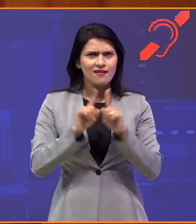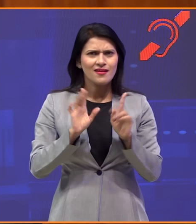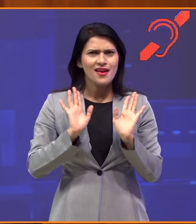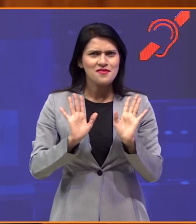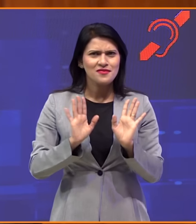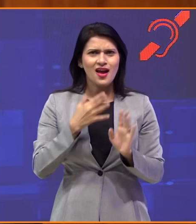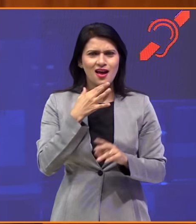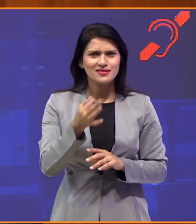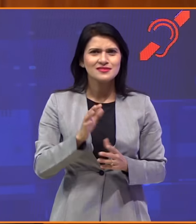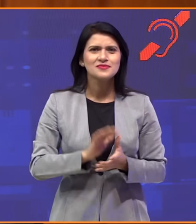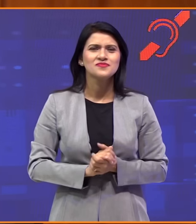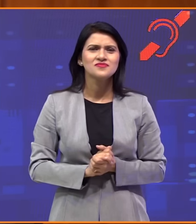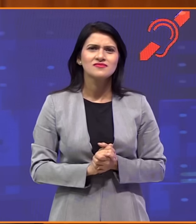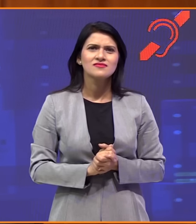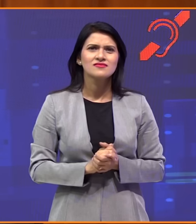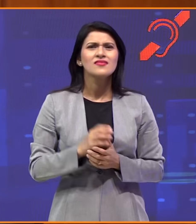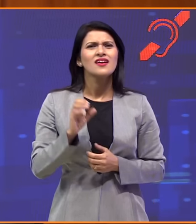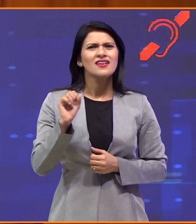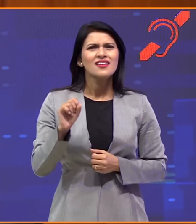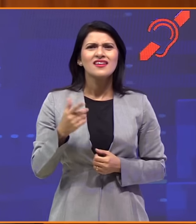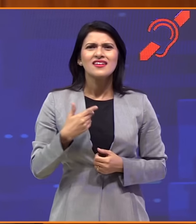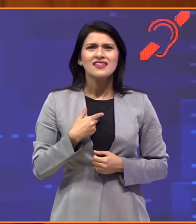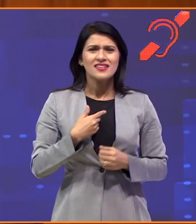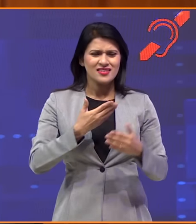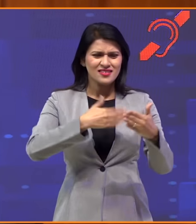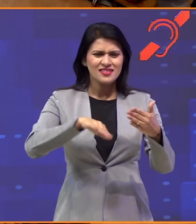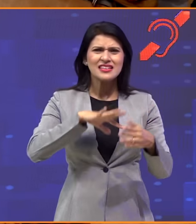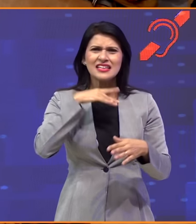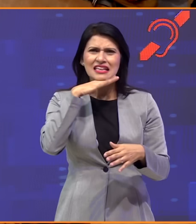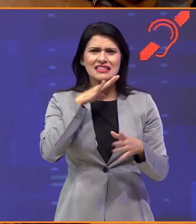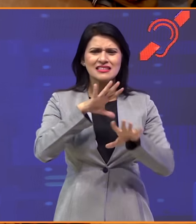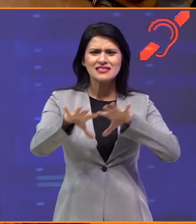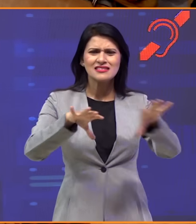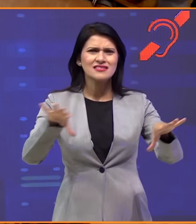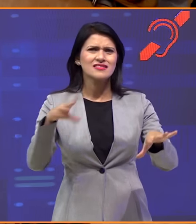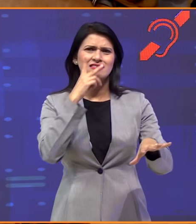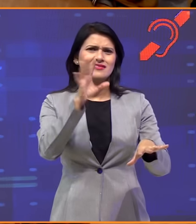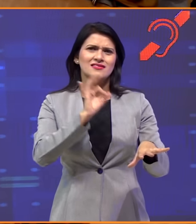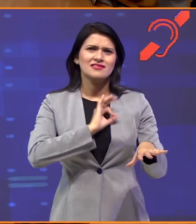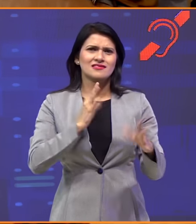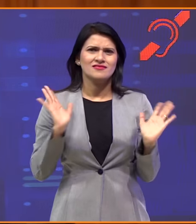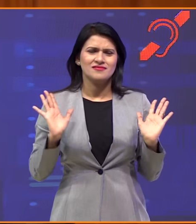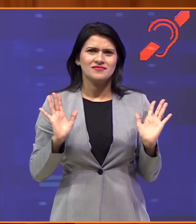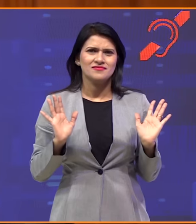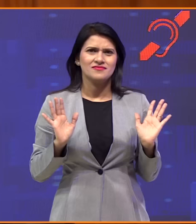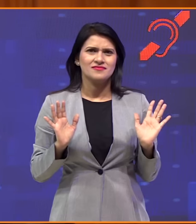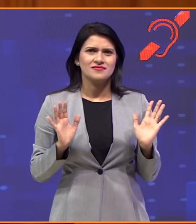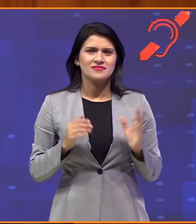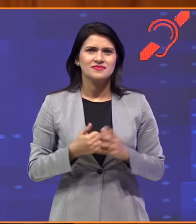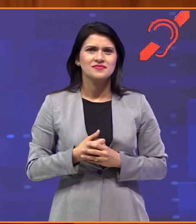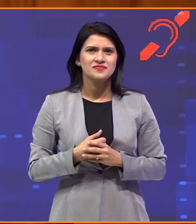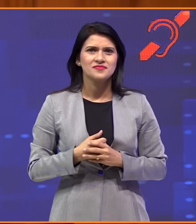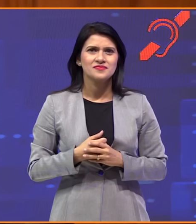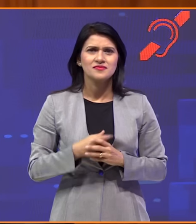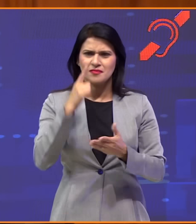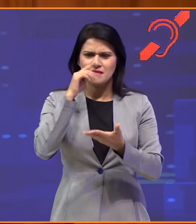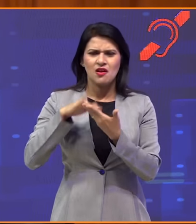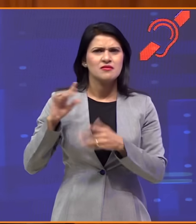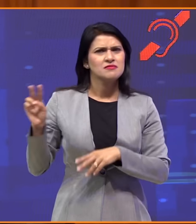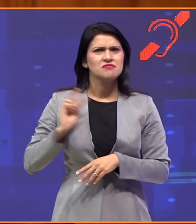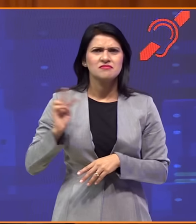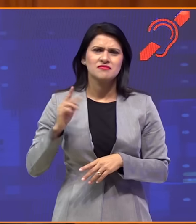हैं क्योंकि मुझे अच्छा नहीं लगता कि बर्तन जो है सिंह पर वैसे ही पड़ा रहता है और वहां से मुझे और मेरे मेरी पत्नी को भी नहीं